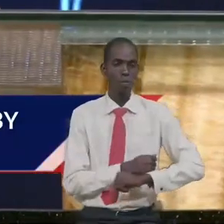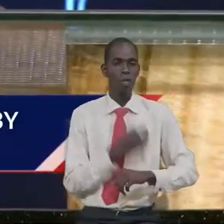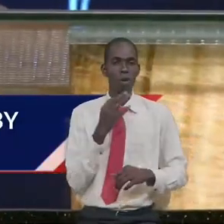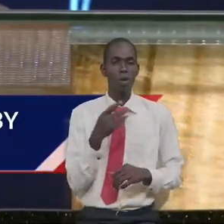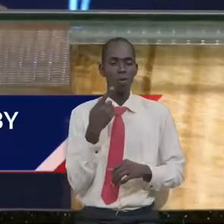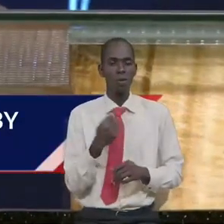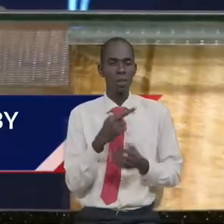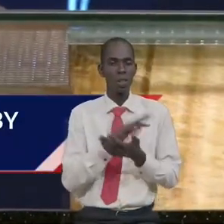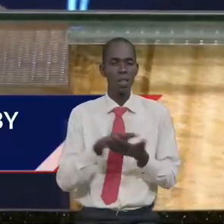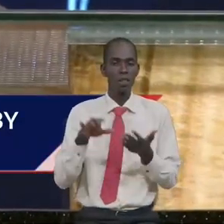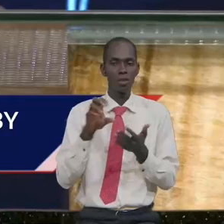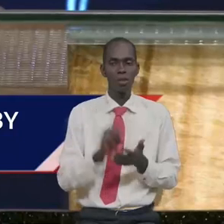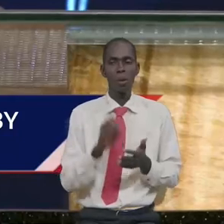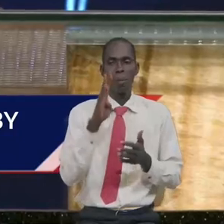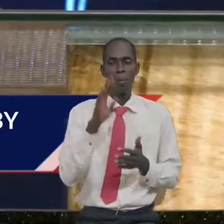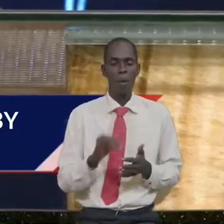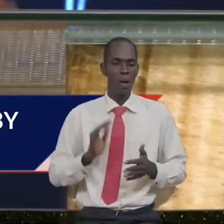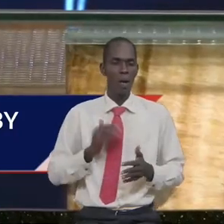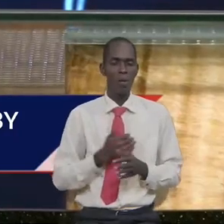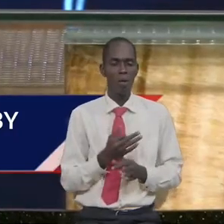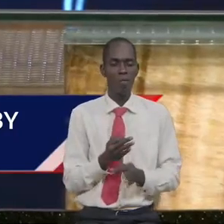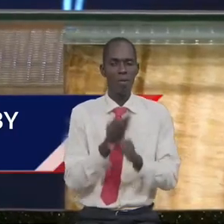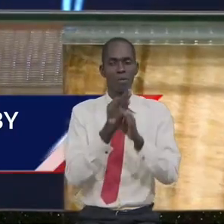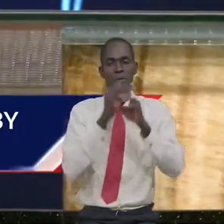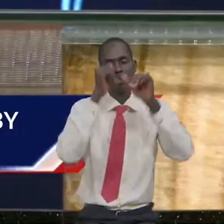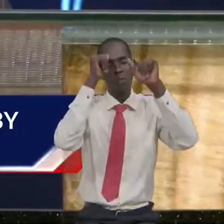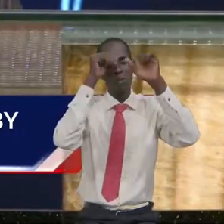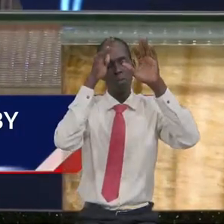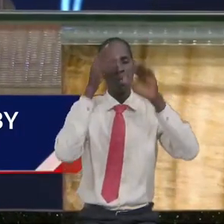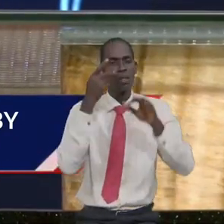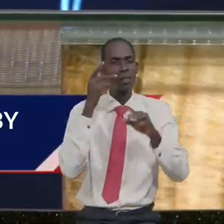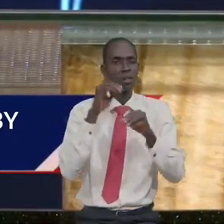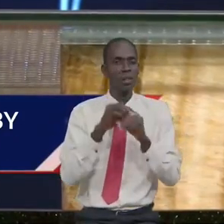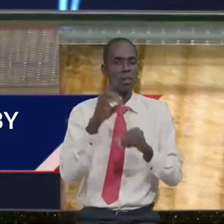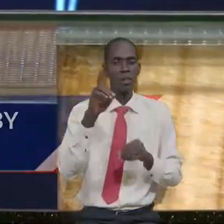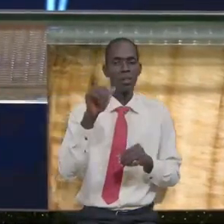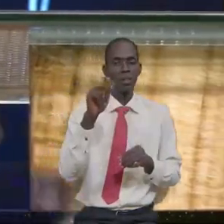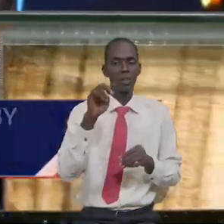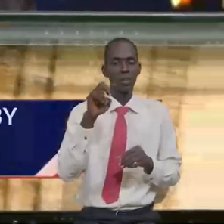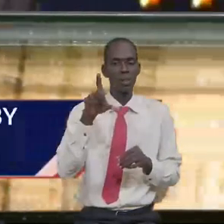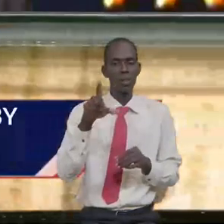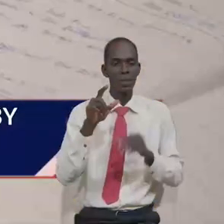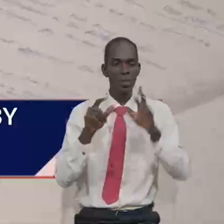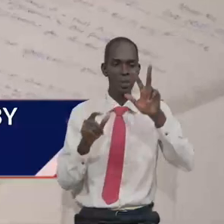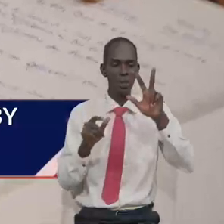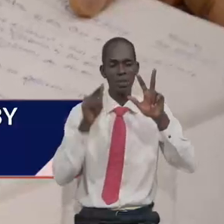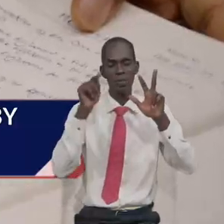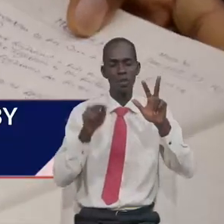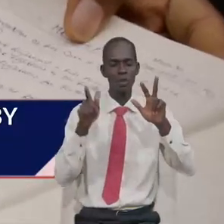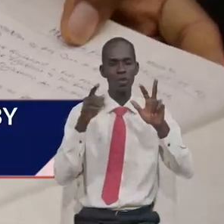par notre Père fidèle. Nous allons voir Daniel chapitre 3,